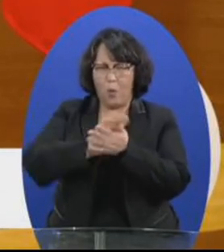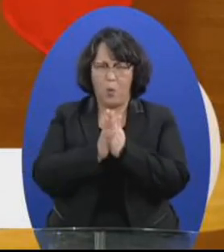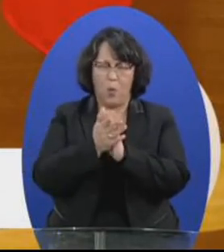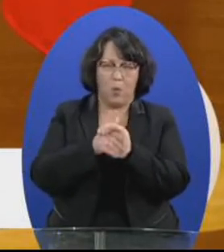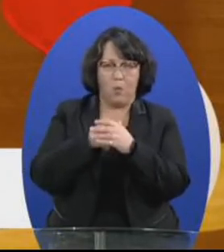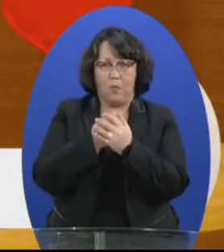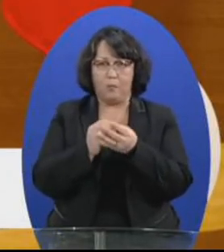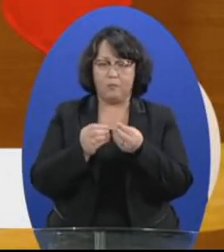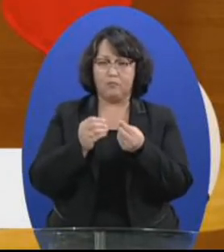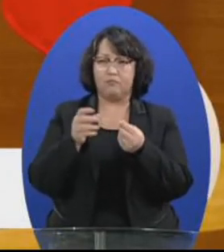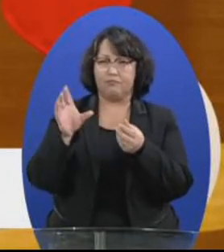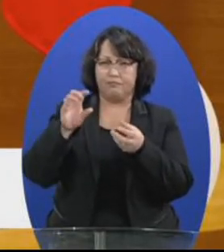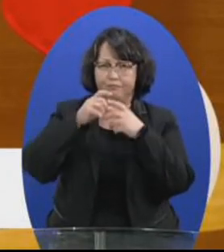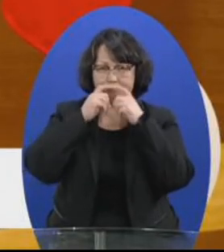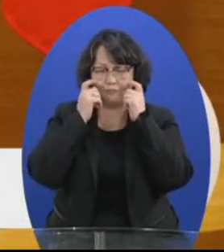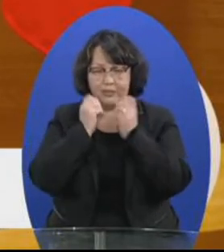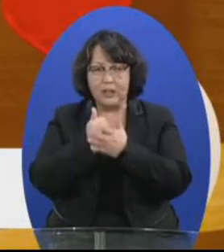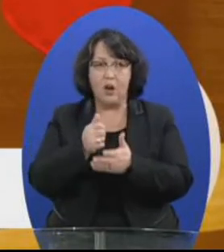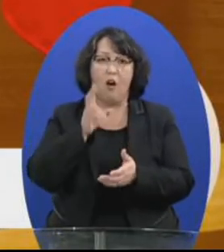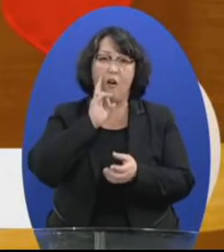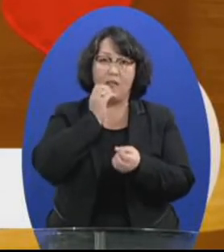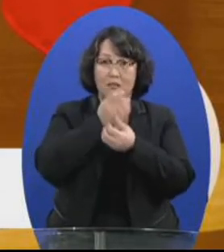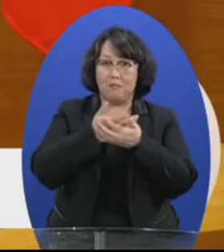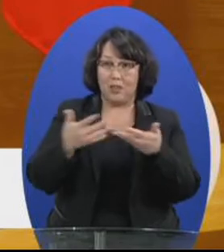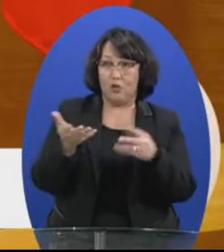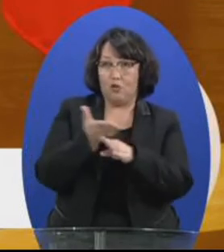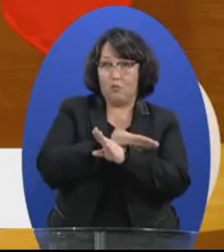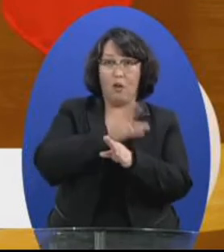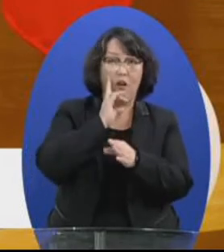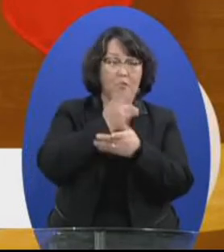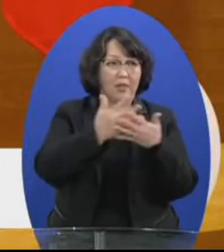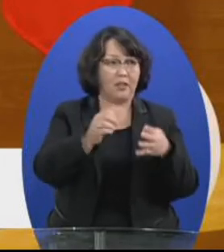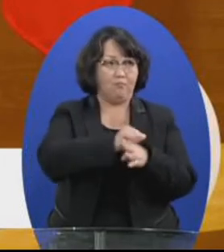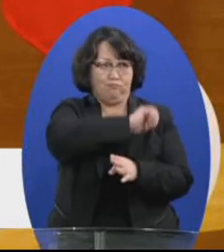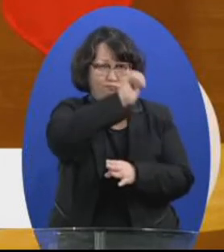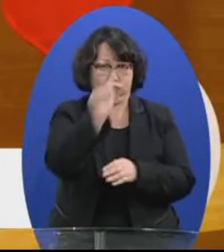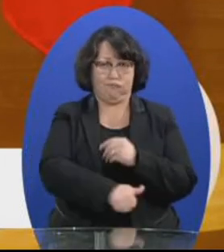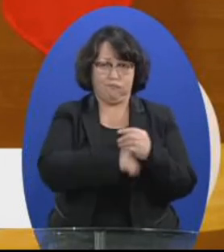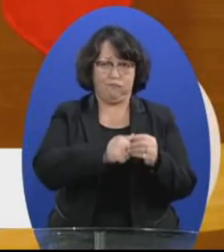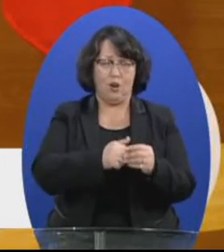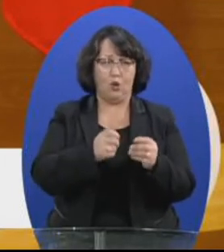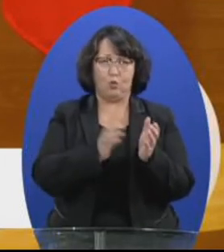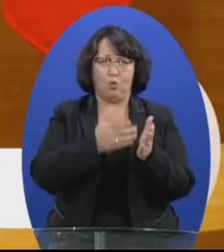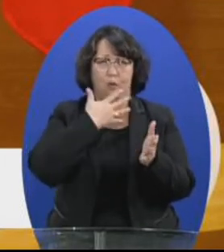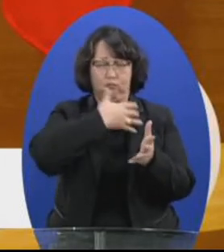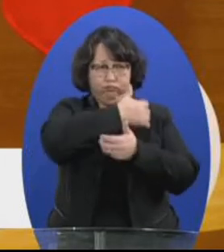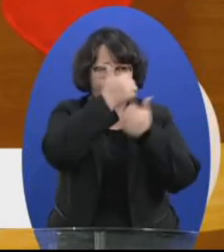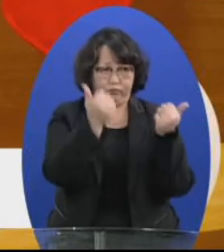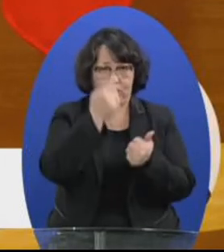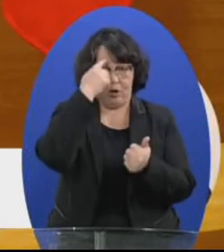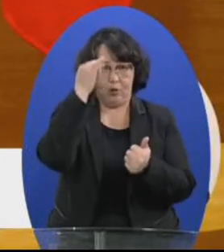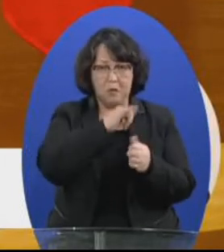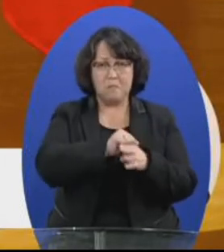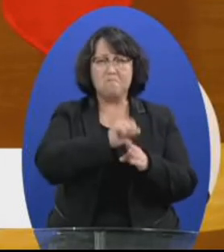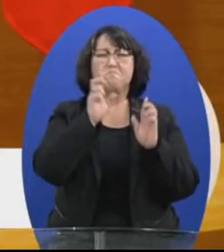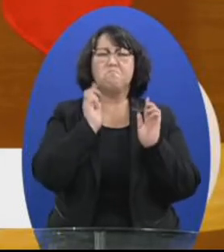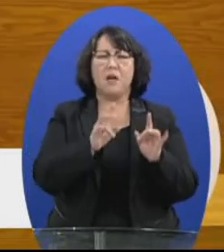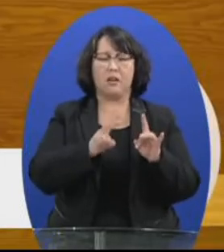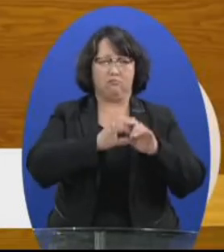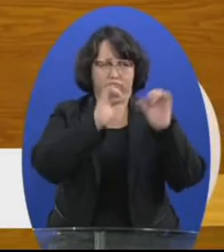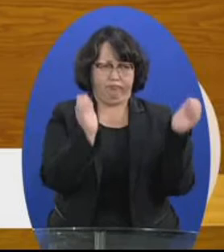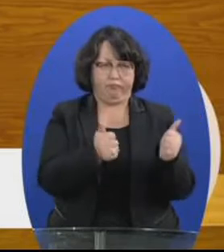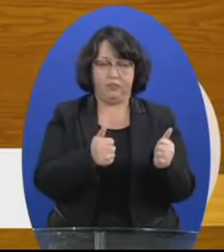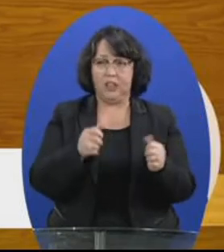Хүнсний байдлыг бид нар засгийн газар урьдсан байдлаар төлөвлөж ажиллаж байгаа учраас хүнсний янз бүрийн хомсдолд орохгүй. Үүнд одоо манай ард иргэд бити санаа